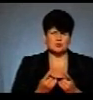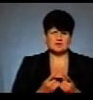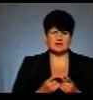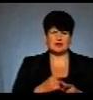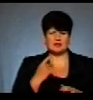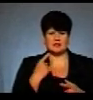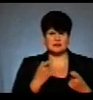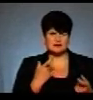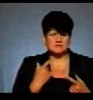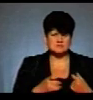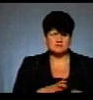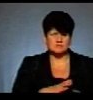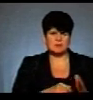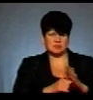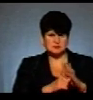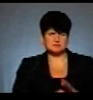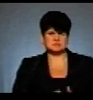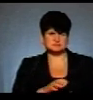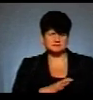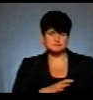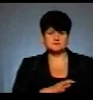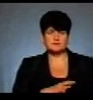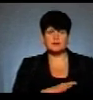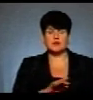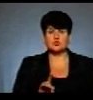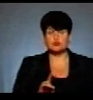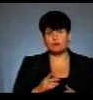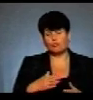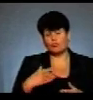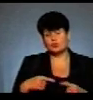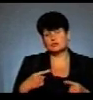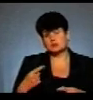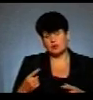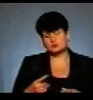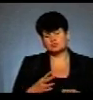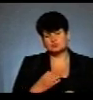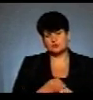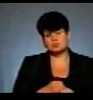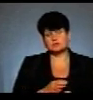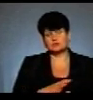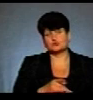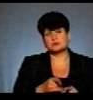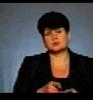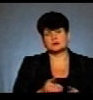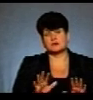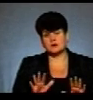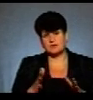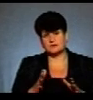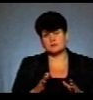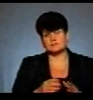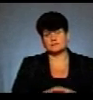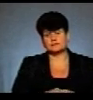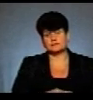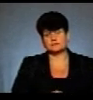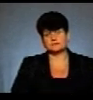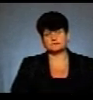критиці, нападкам, приниженню, що в подальшому призвело до таких негативних явищ, негативної події